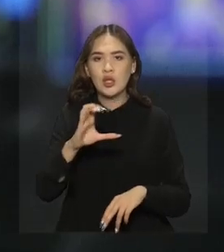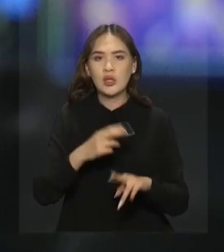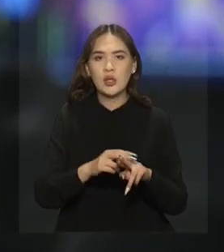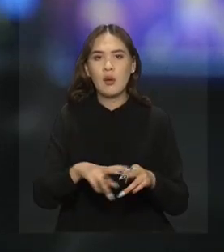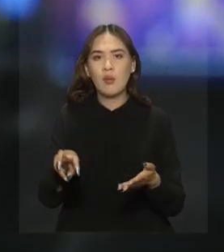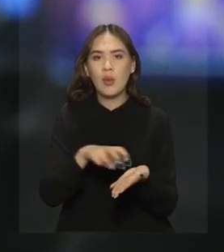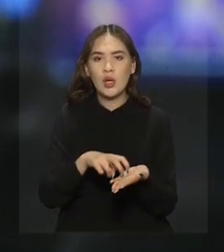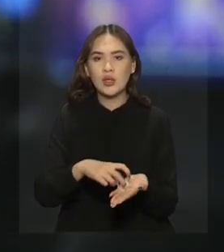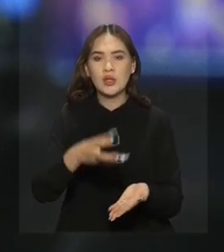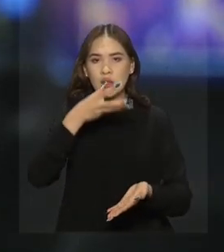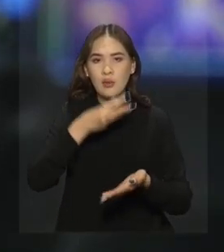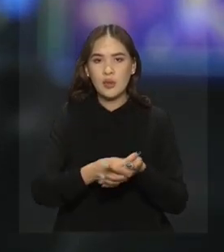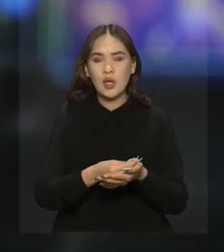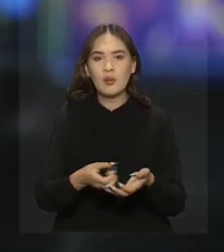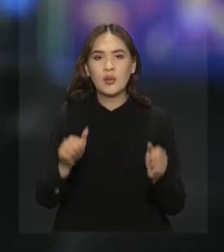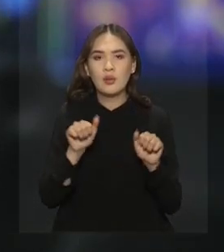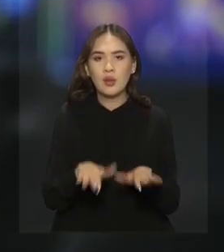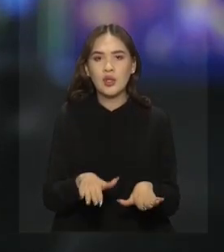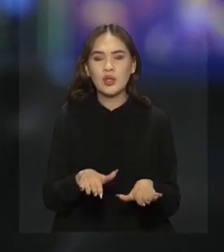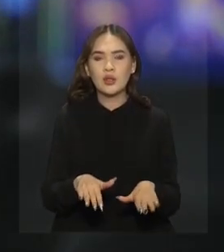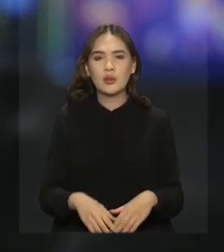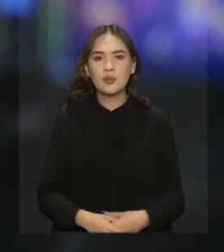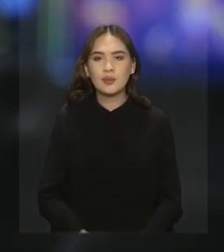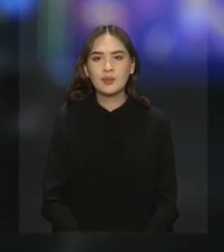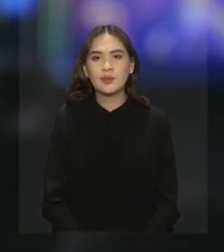боятся самостоятельно принимать решения.